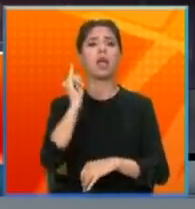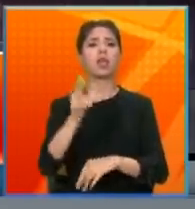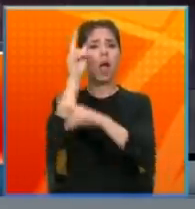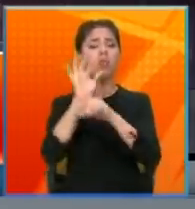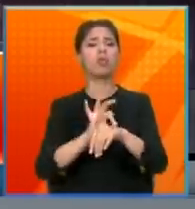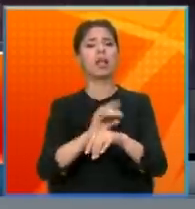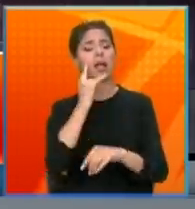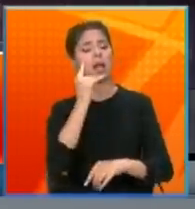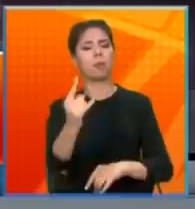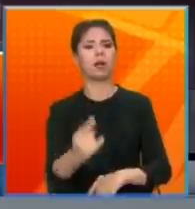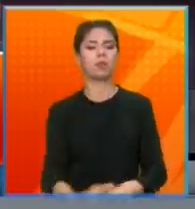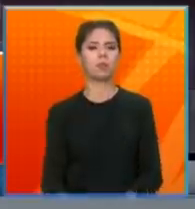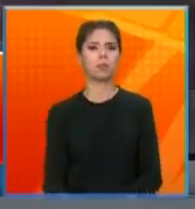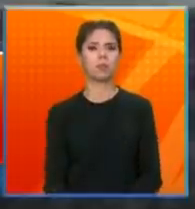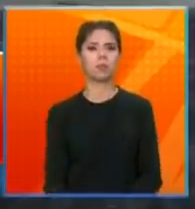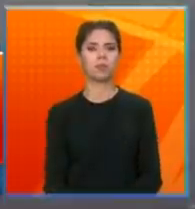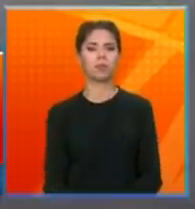başladığı dakikalara gideceğiz şimdi.